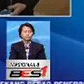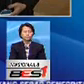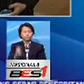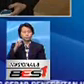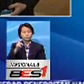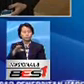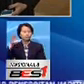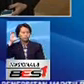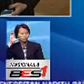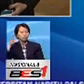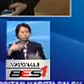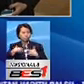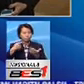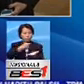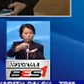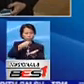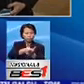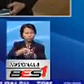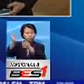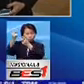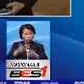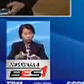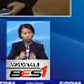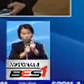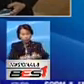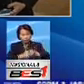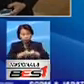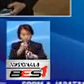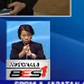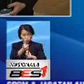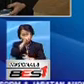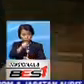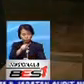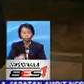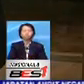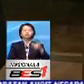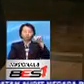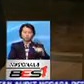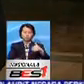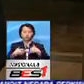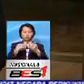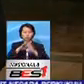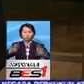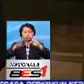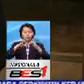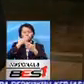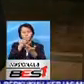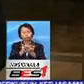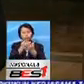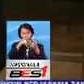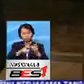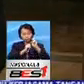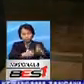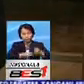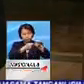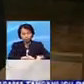Okey, kabarnya ada juga pemeteraian protokol pertanian. Hazel? Ya, selain itu ada juga berita baik kepada pemain industri